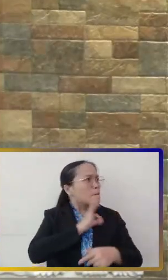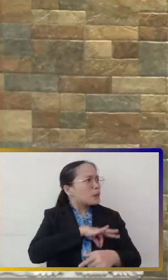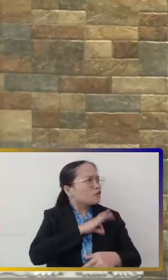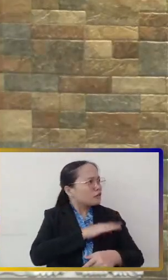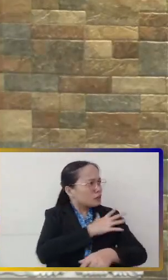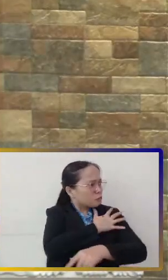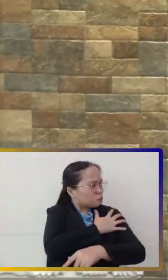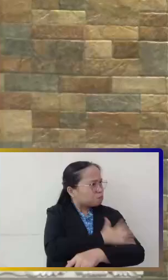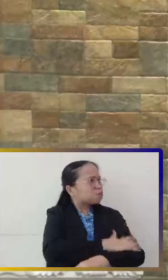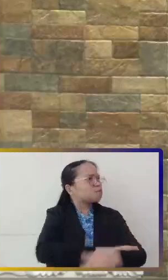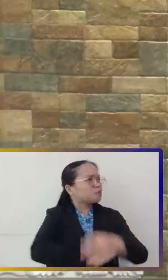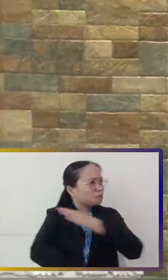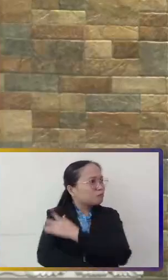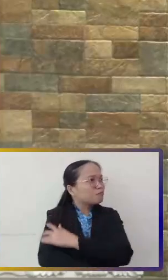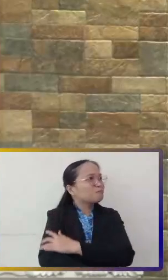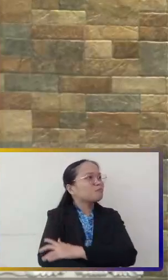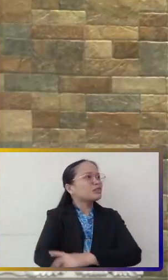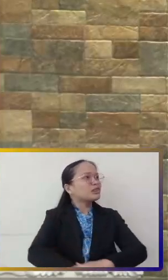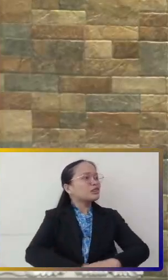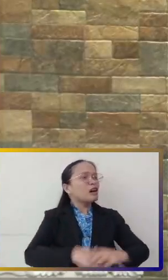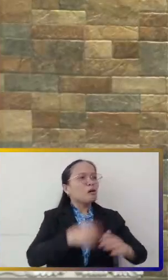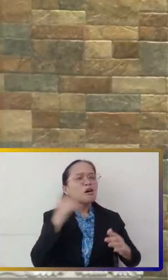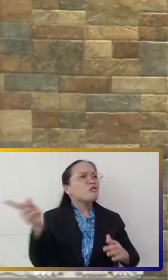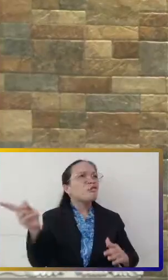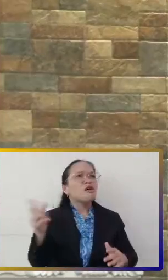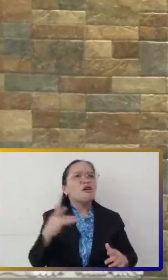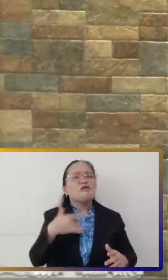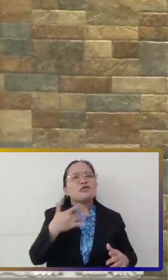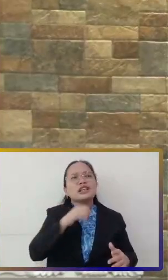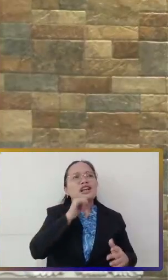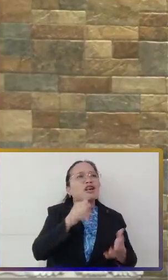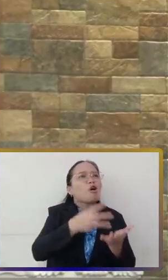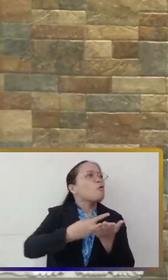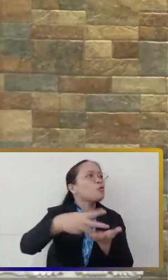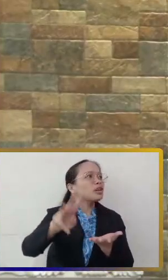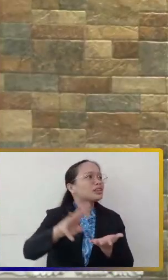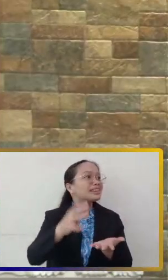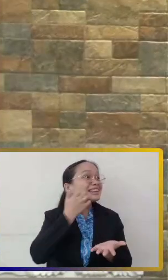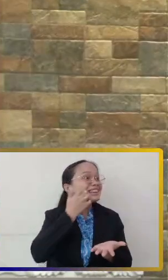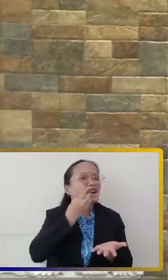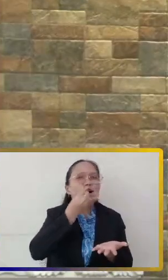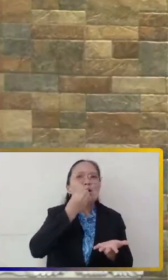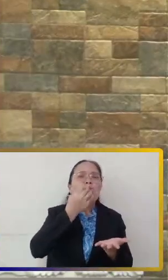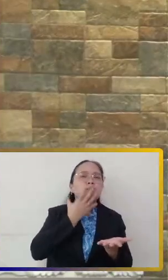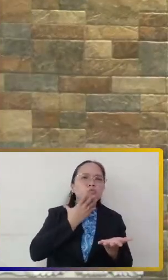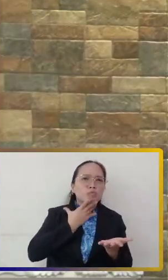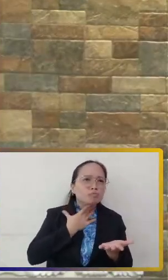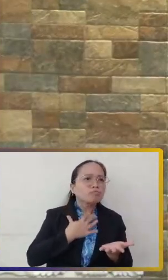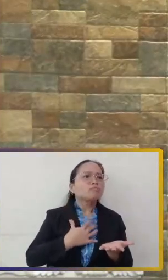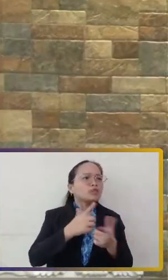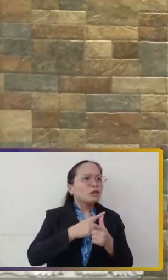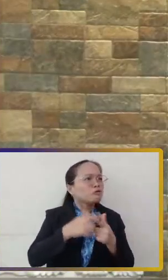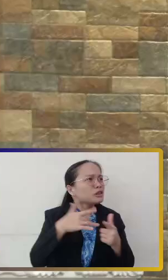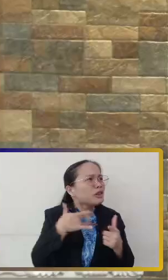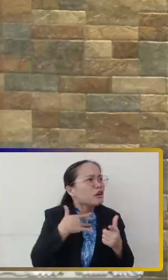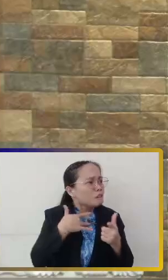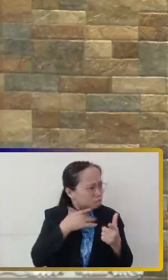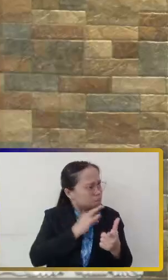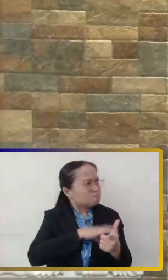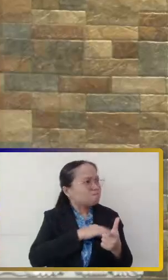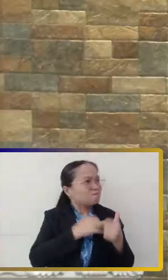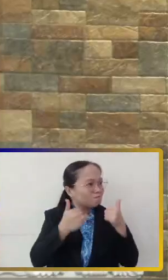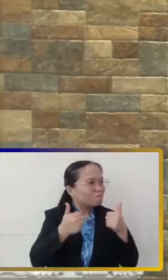At least hindi nasasayang yung kinakain ko. I don't know about you. Na maraming beses